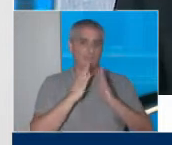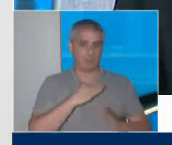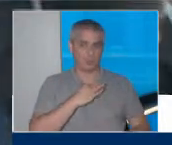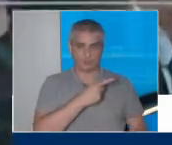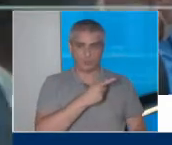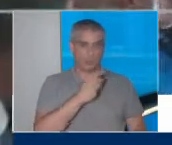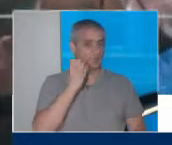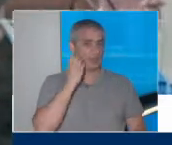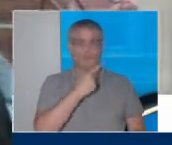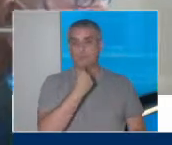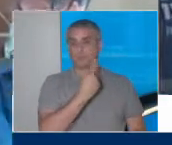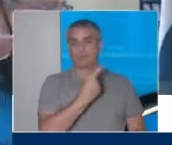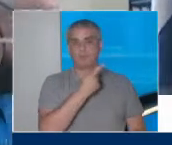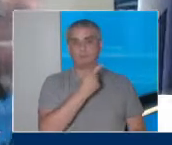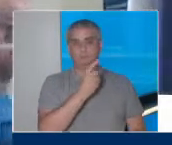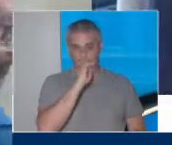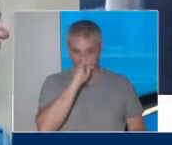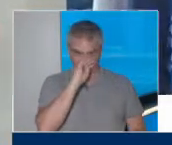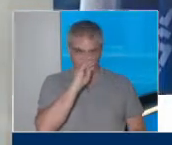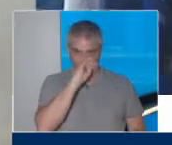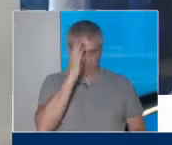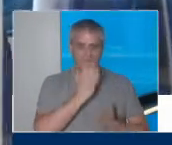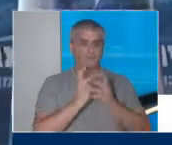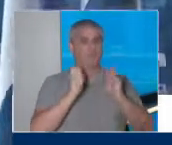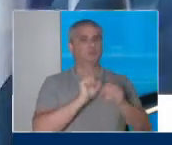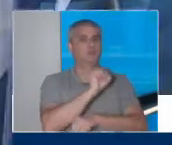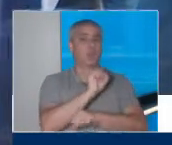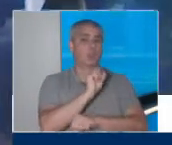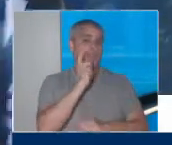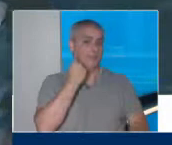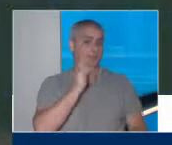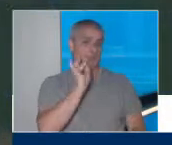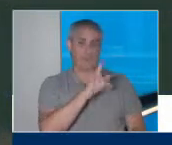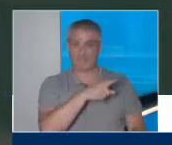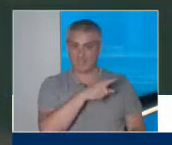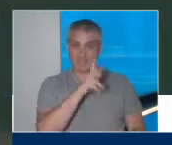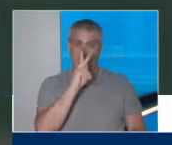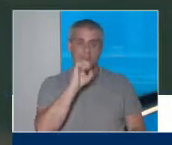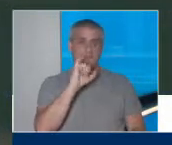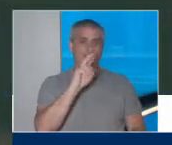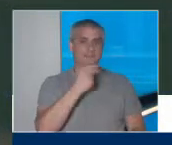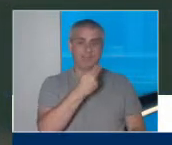ליברמן, הודעה שבה הוא בעצם אומר שהוא הגיש קובלנה פלילית נגד קמיסה.